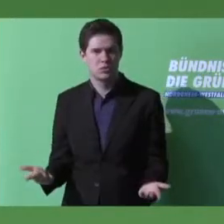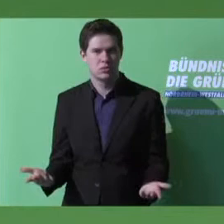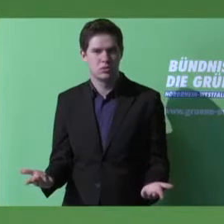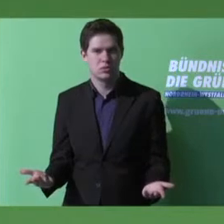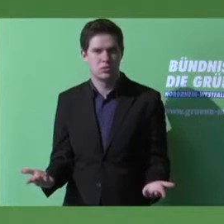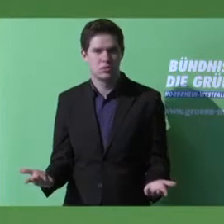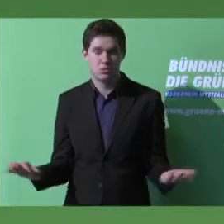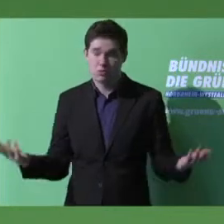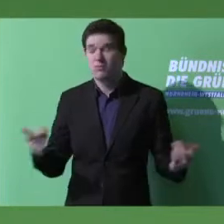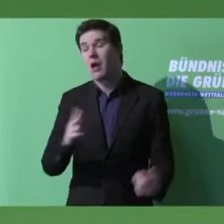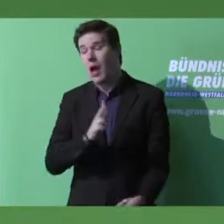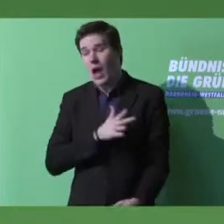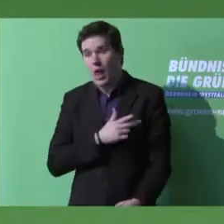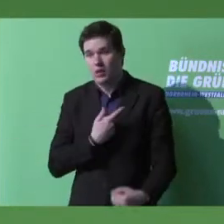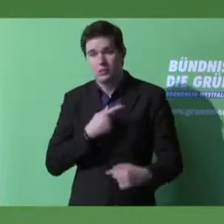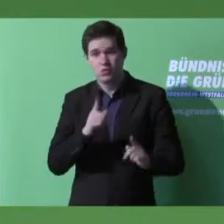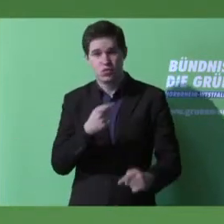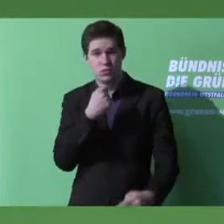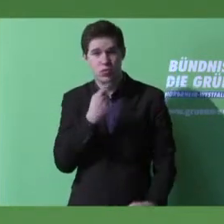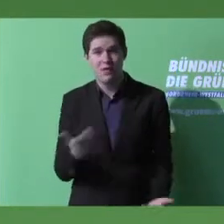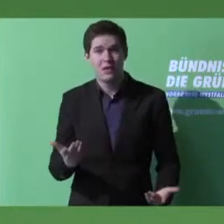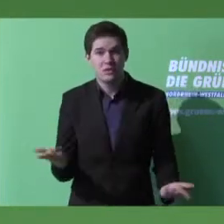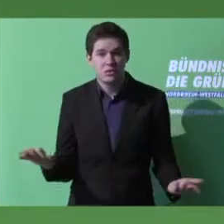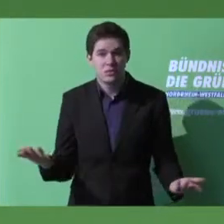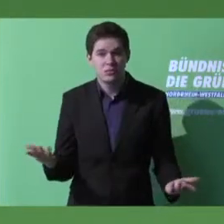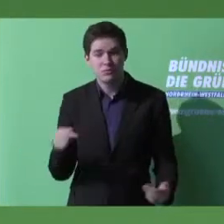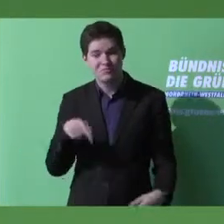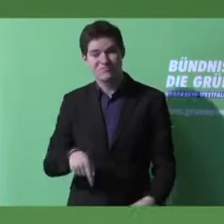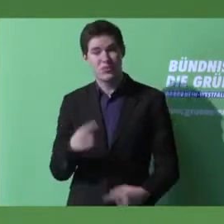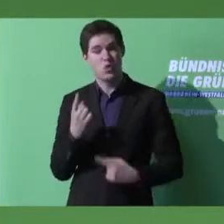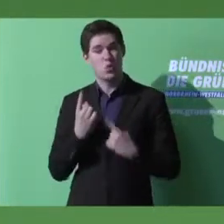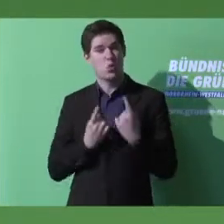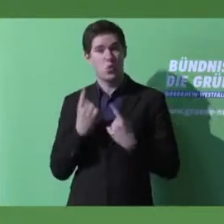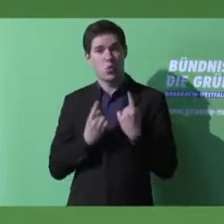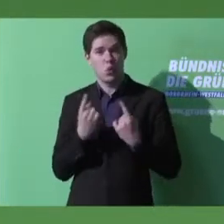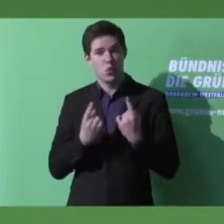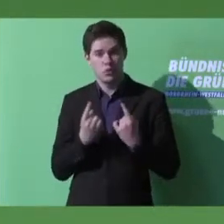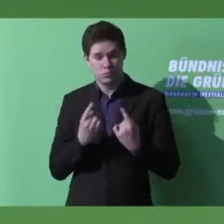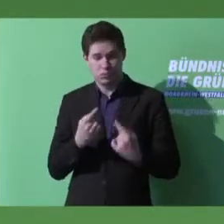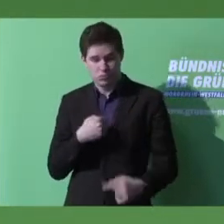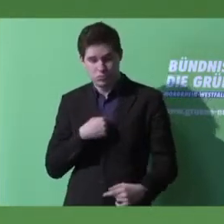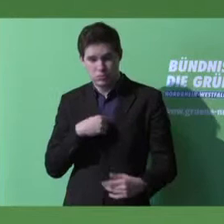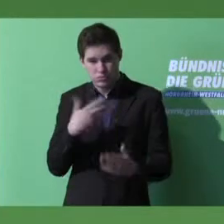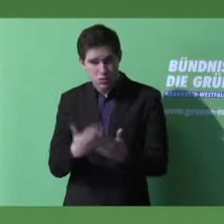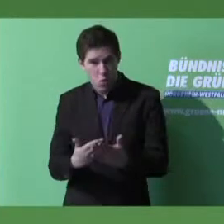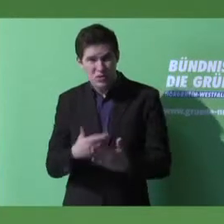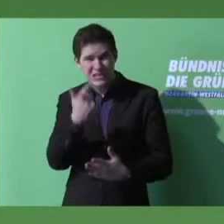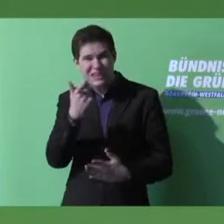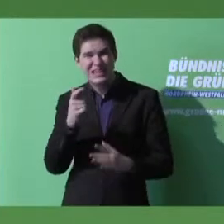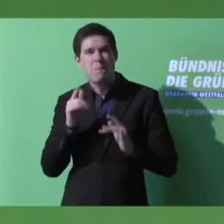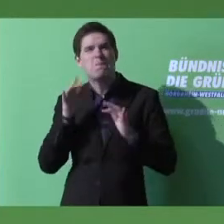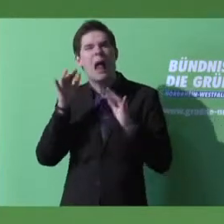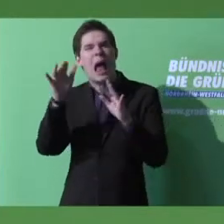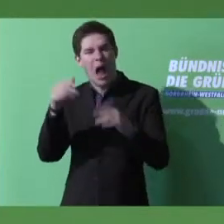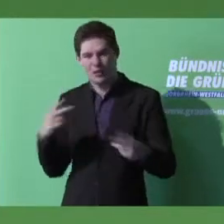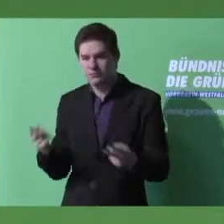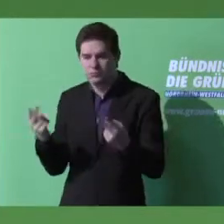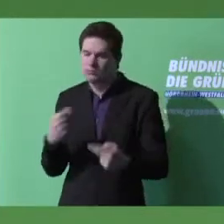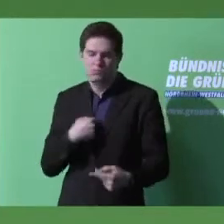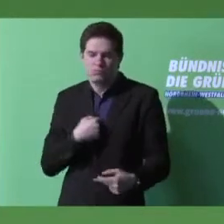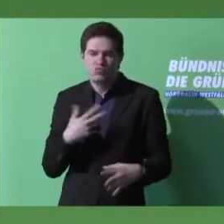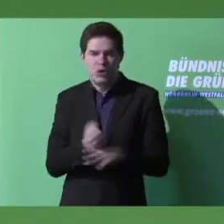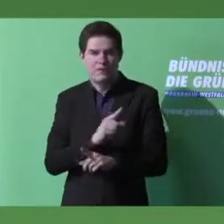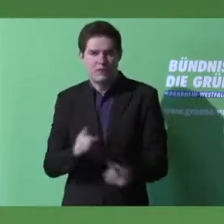ein Geständnis machen. Die Grünen haben nicht den Mut, diese 20 Milliarden zu fordern.